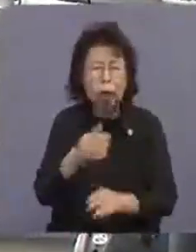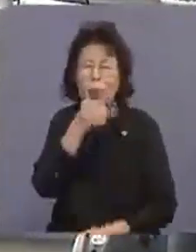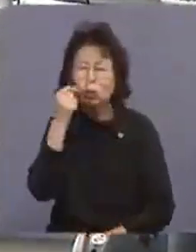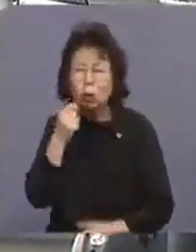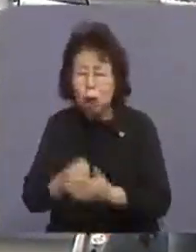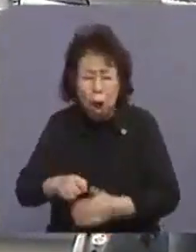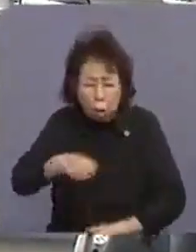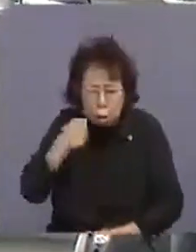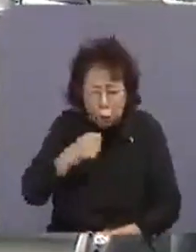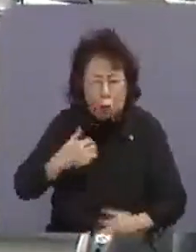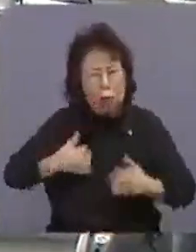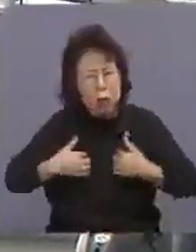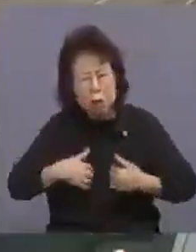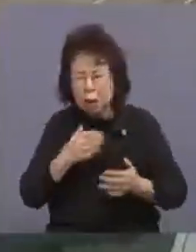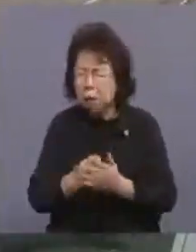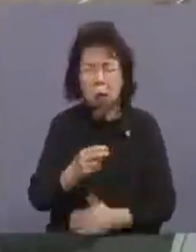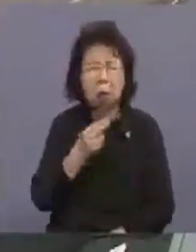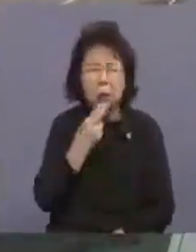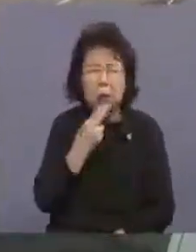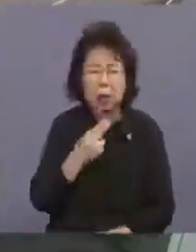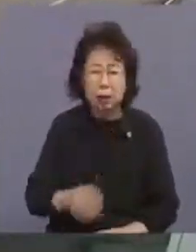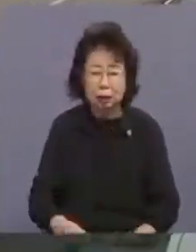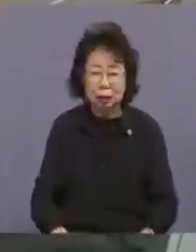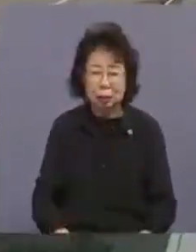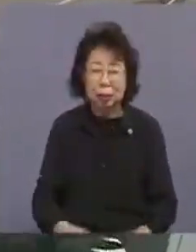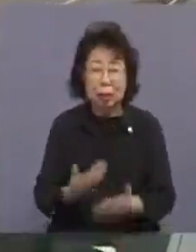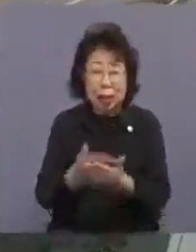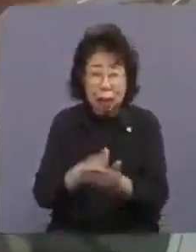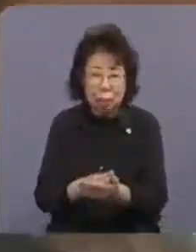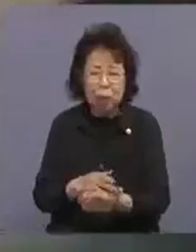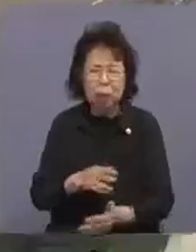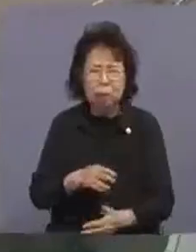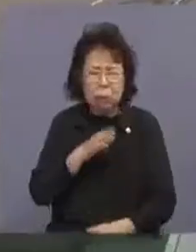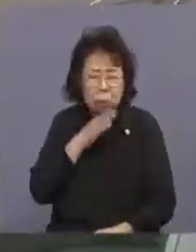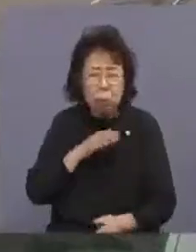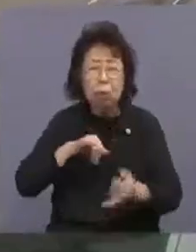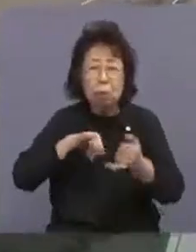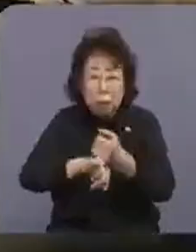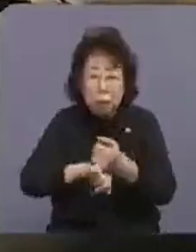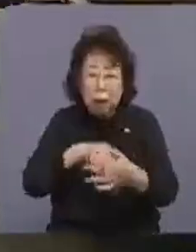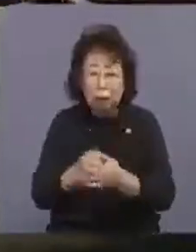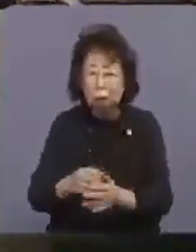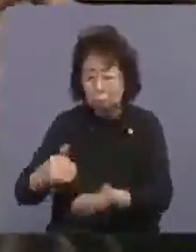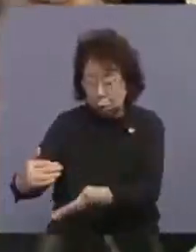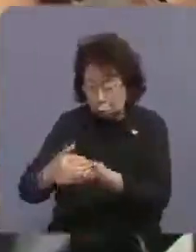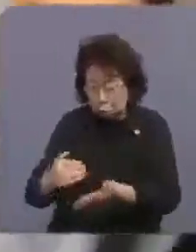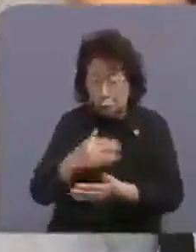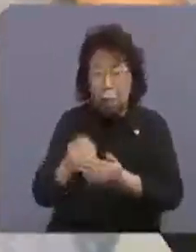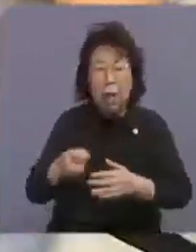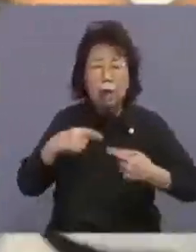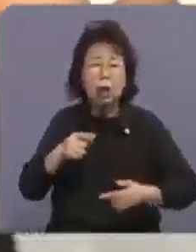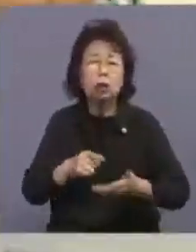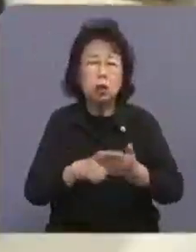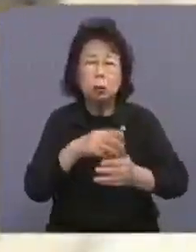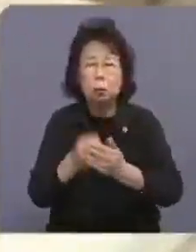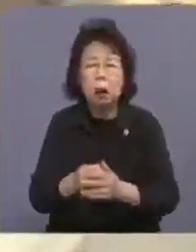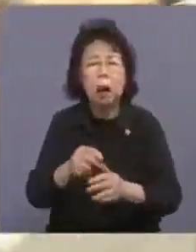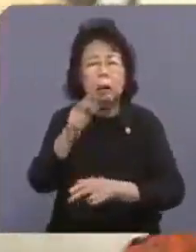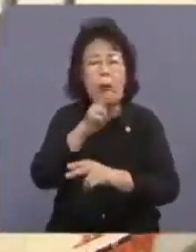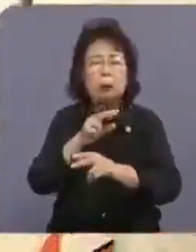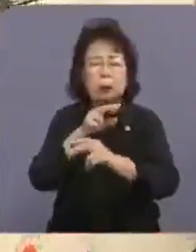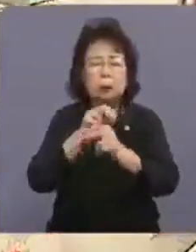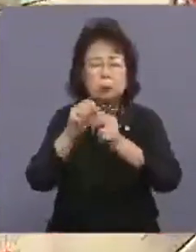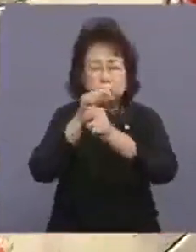먹거리와 즐길거리가 없습니다 재개발이 절실한데 그간 주민 민원과 행정 소송으로 사업이 멈춰